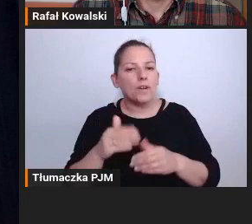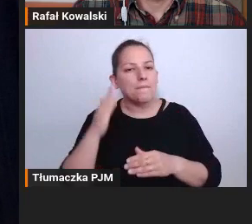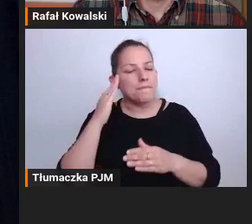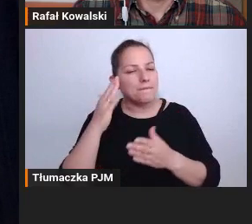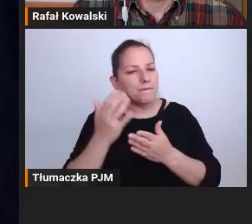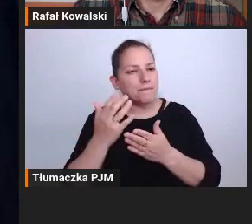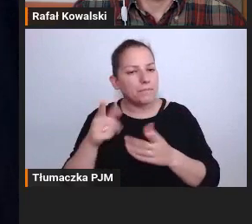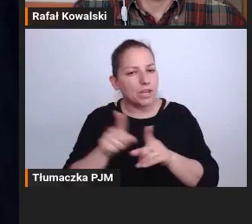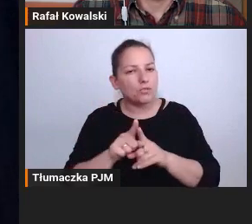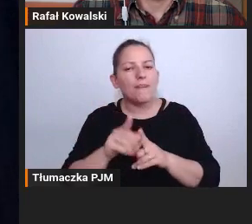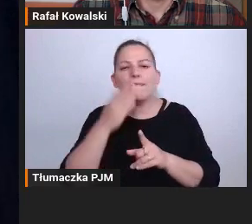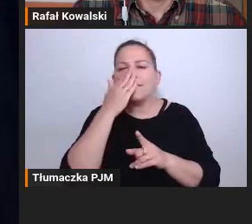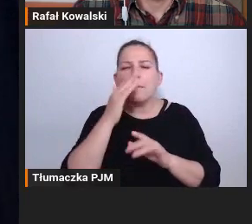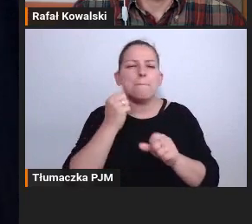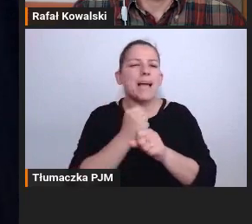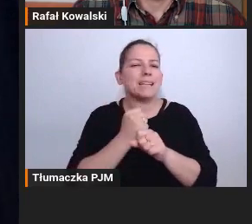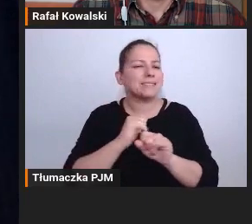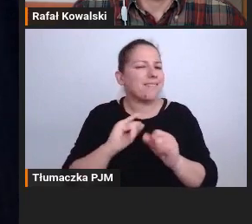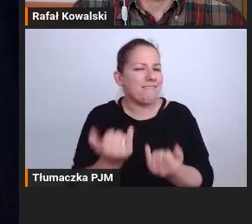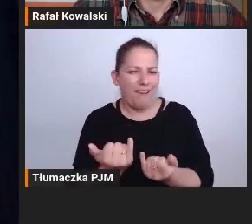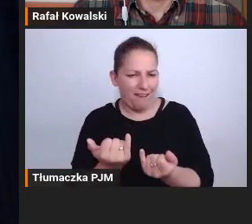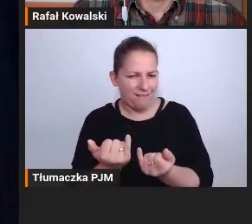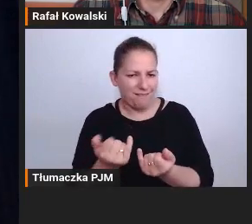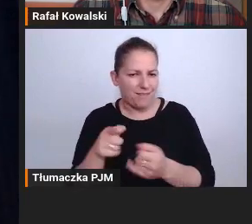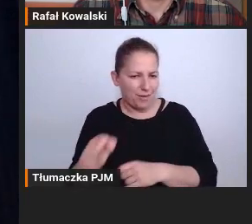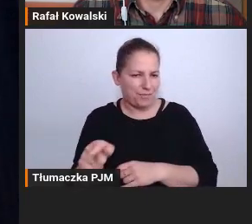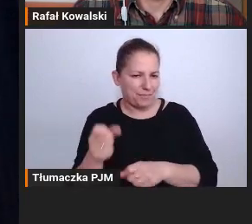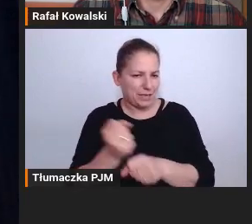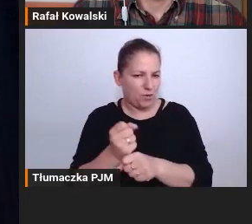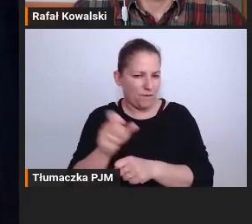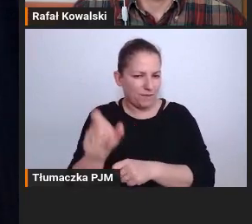uwagę rodzaj pracy, który wykonuje